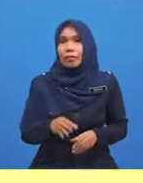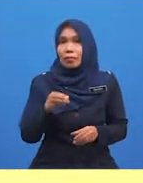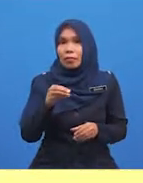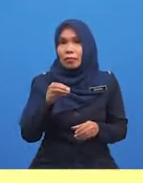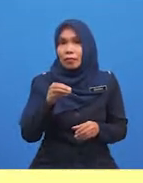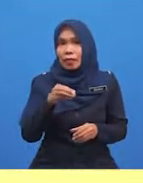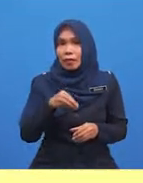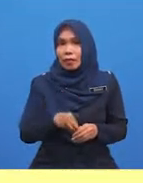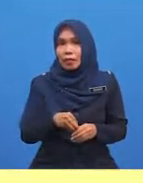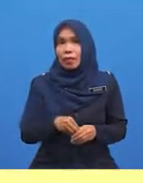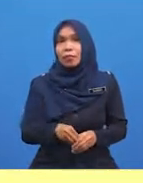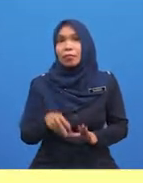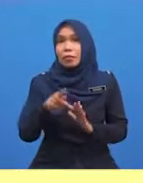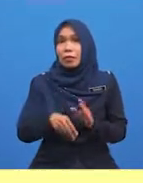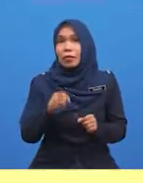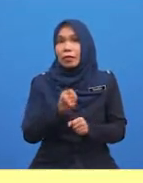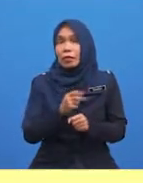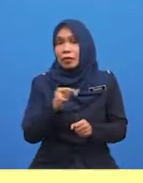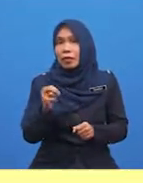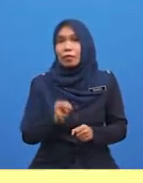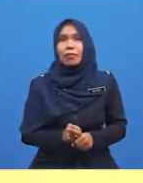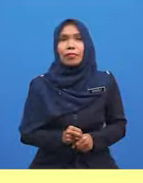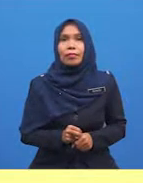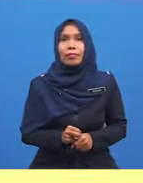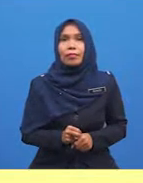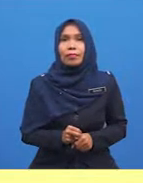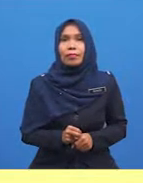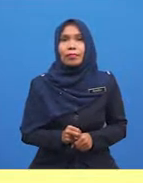mewujudkan regimen askar Melayu diraja.